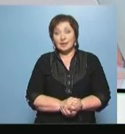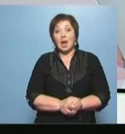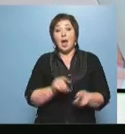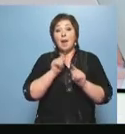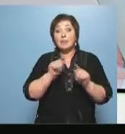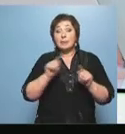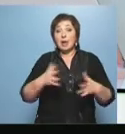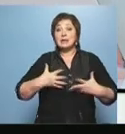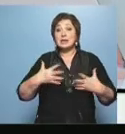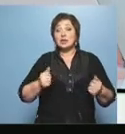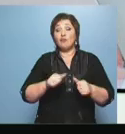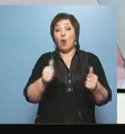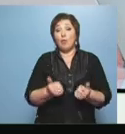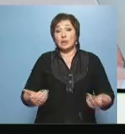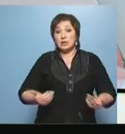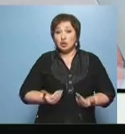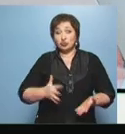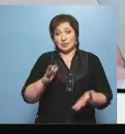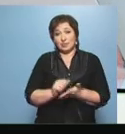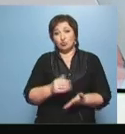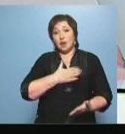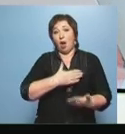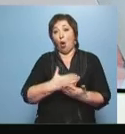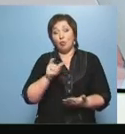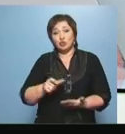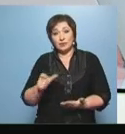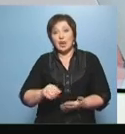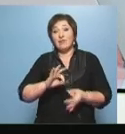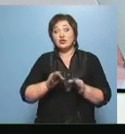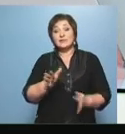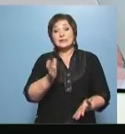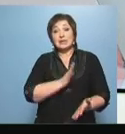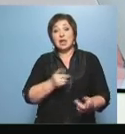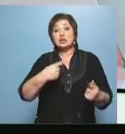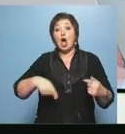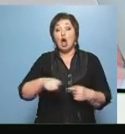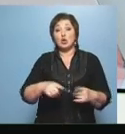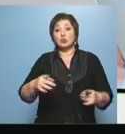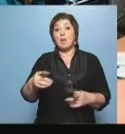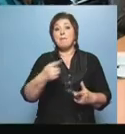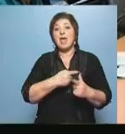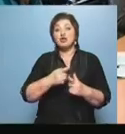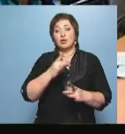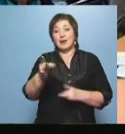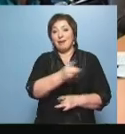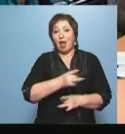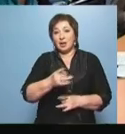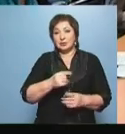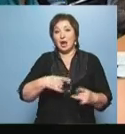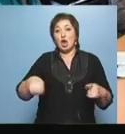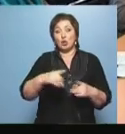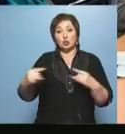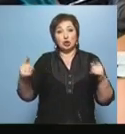Пропагандой здорового образа жизни займутся общественники. В Ижевске состоялся профильный межрегиональный круглый стол. На встречу